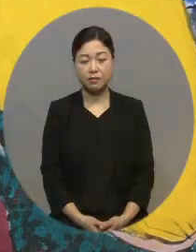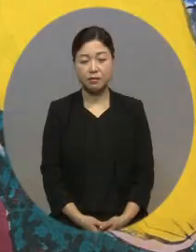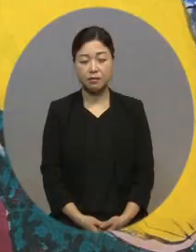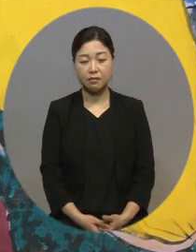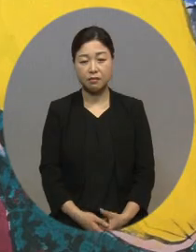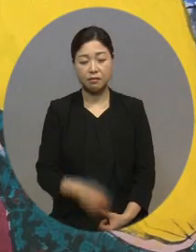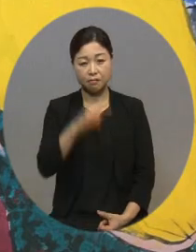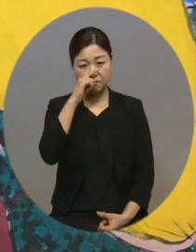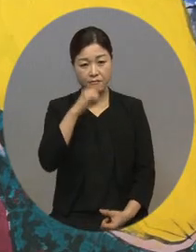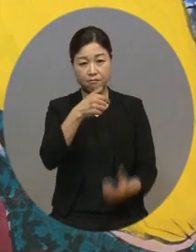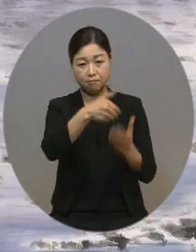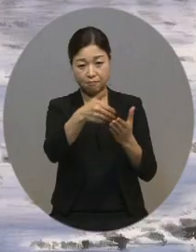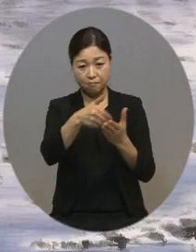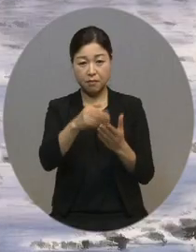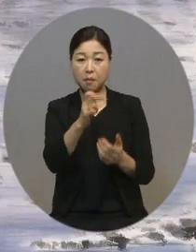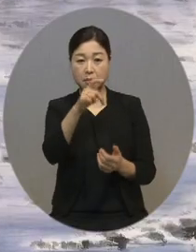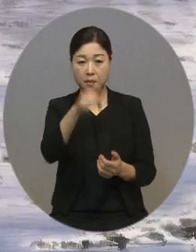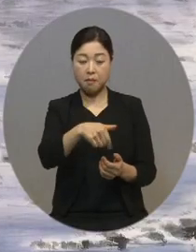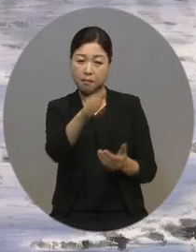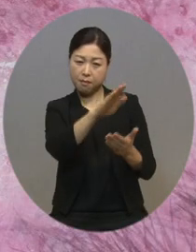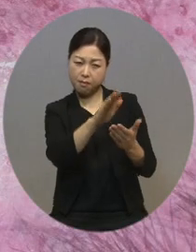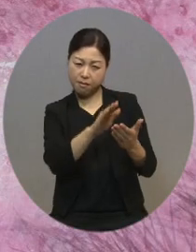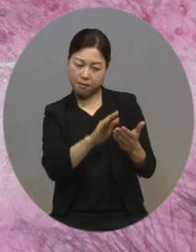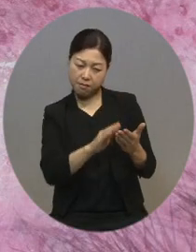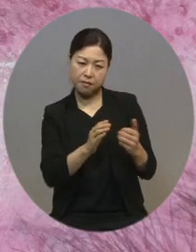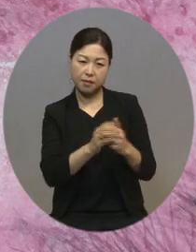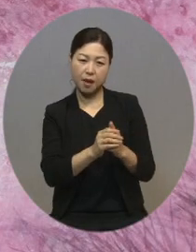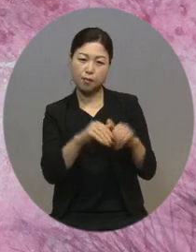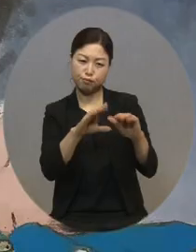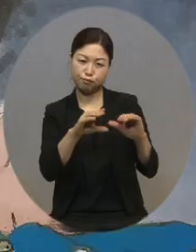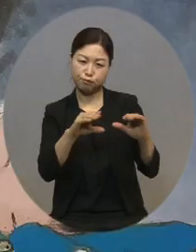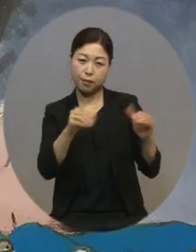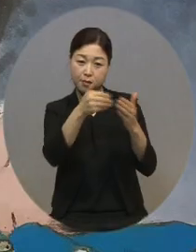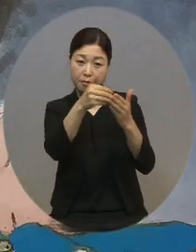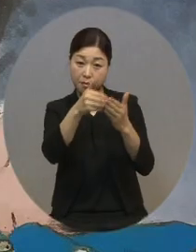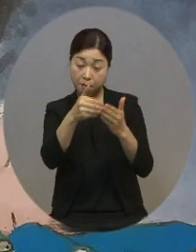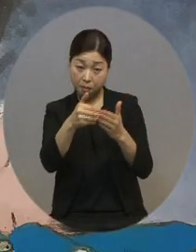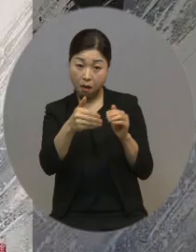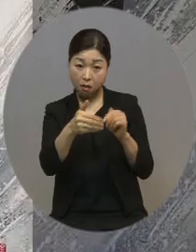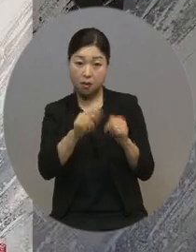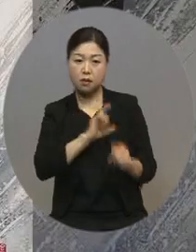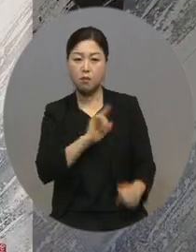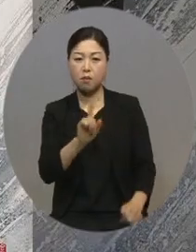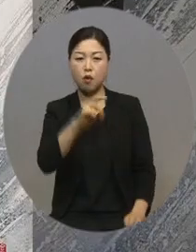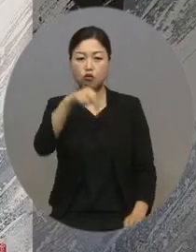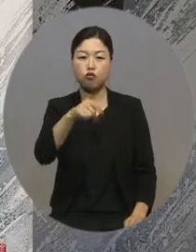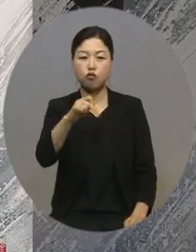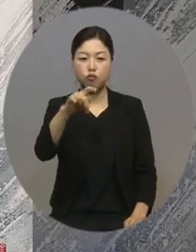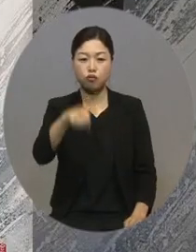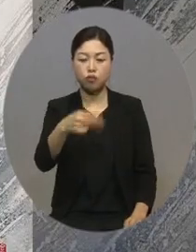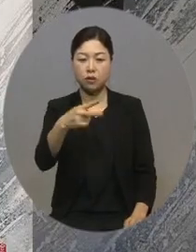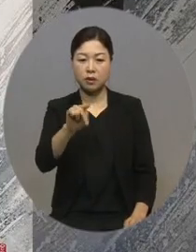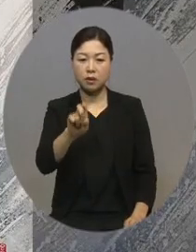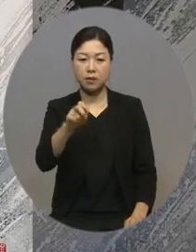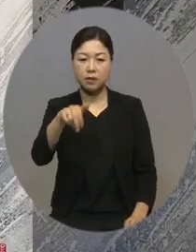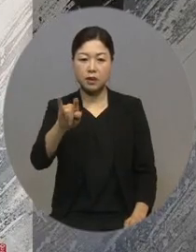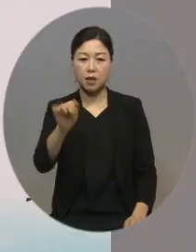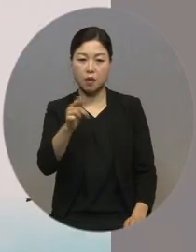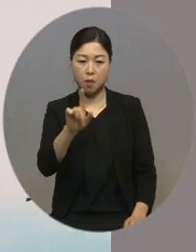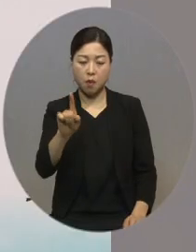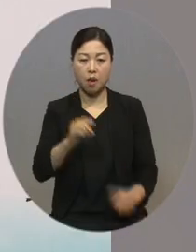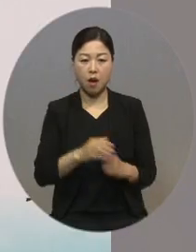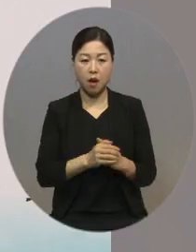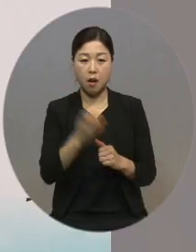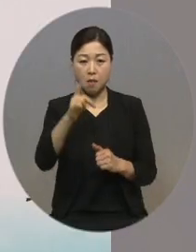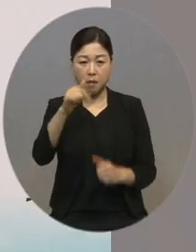동양화에서는 먹으로 그린 그림에 엷은 채색을 더한 것을 수묵담채화라고 합니다. 먹의 농담